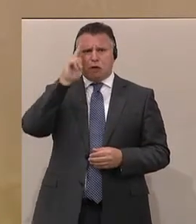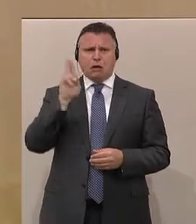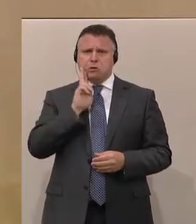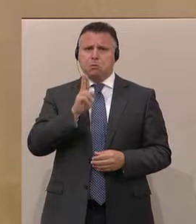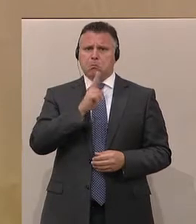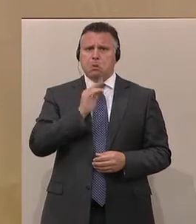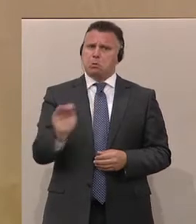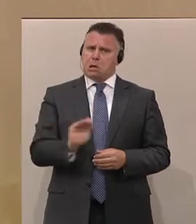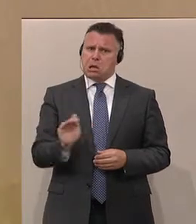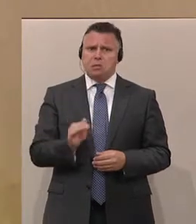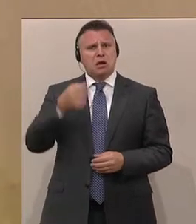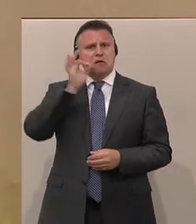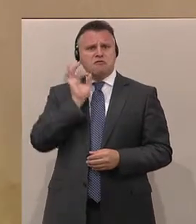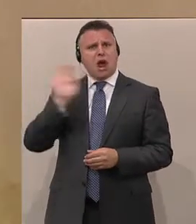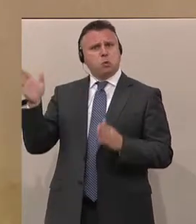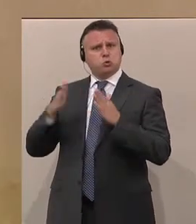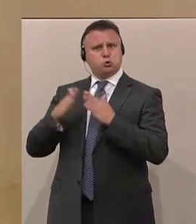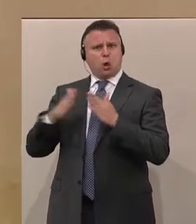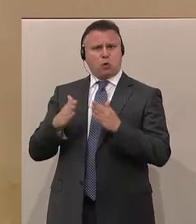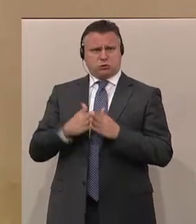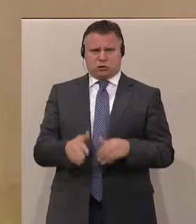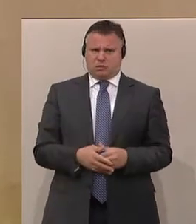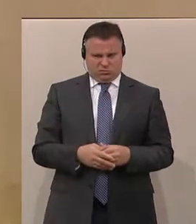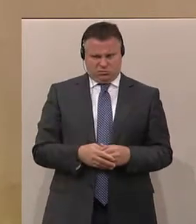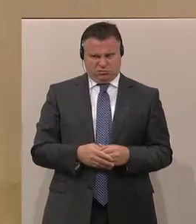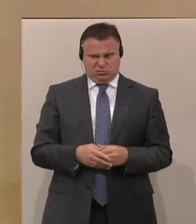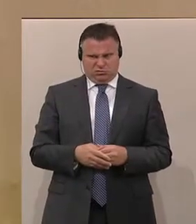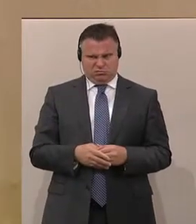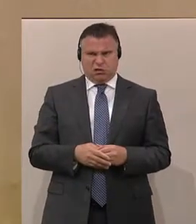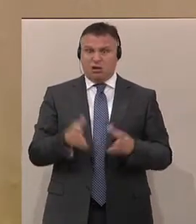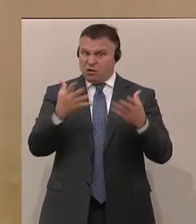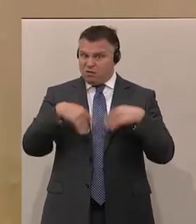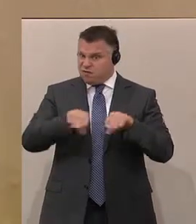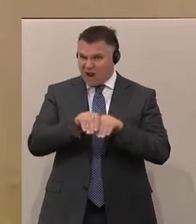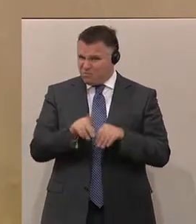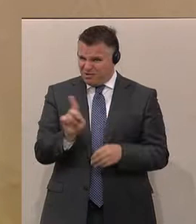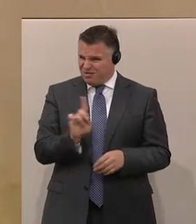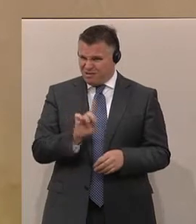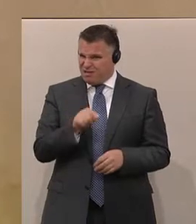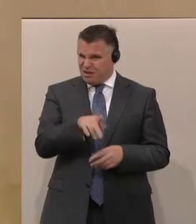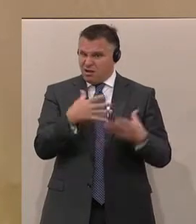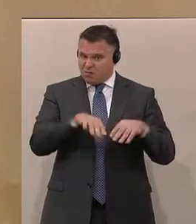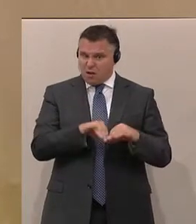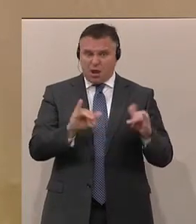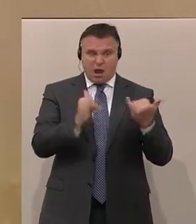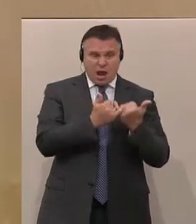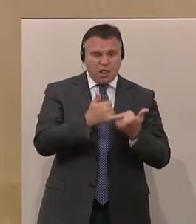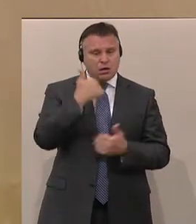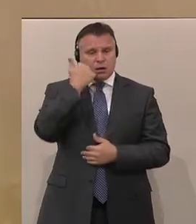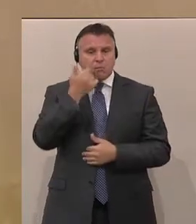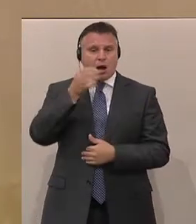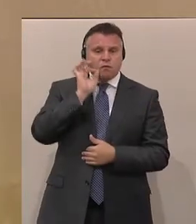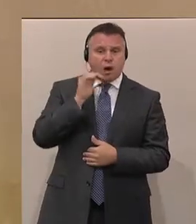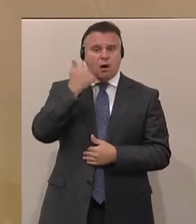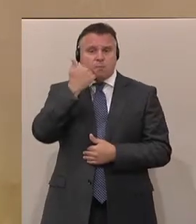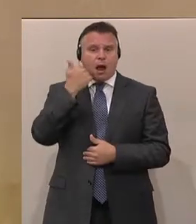Kind, Frau zu Hause. Was sonst noch Familie ist, dass Familie dort ist, wo Eltern, egal ob das Mann oder Frau ist, Mann